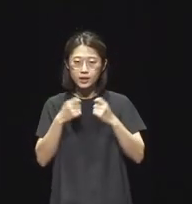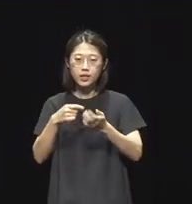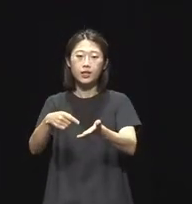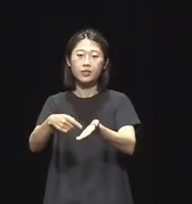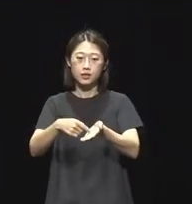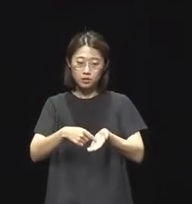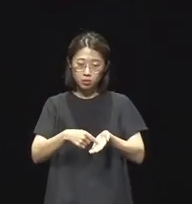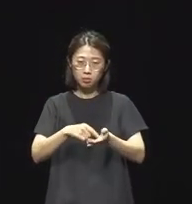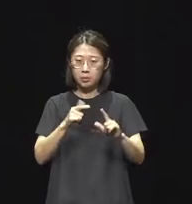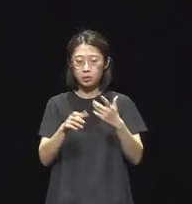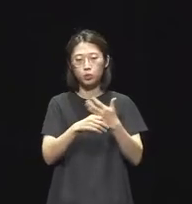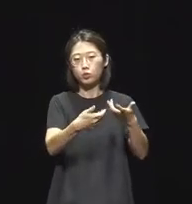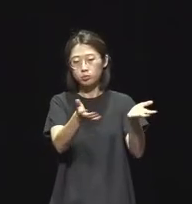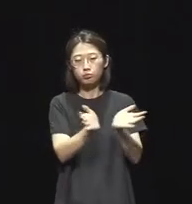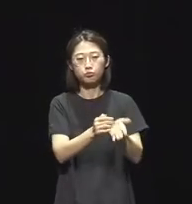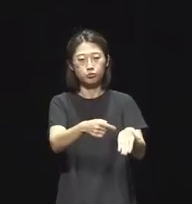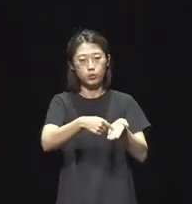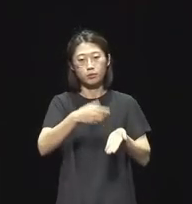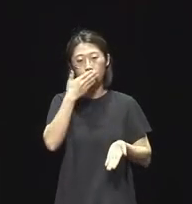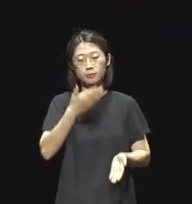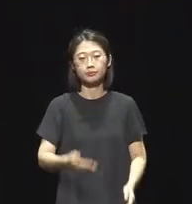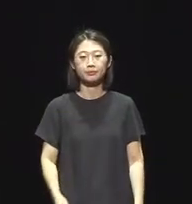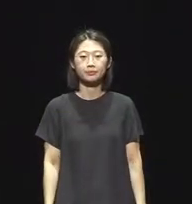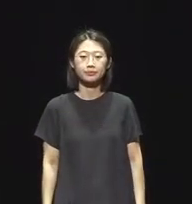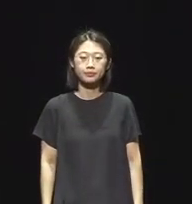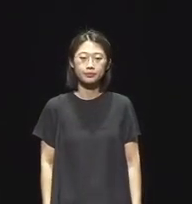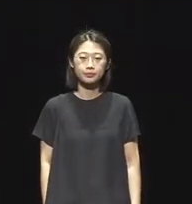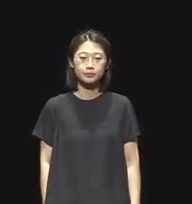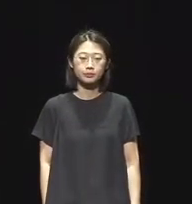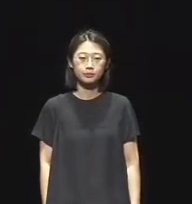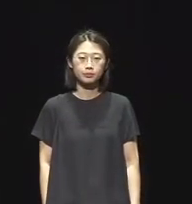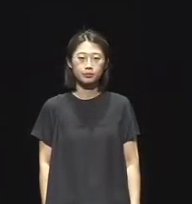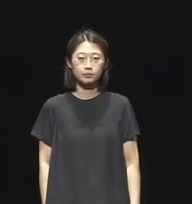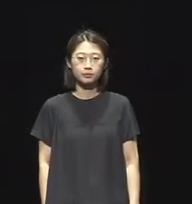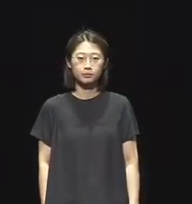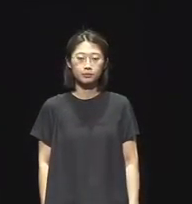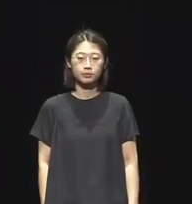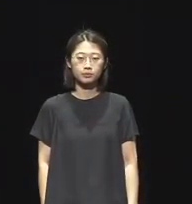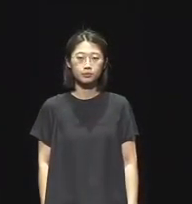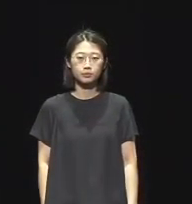형성해서 지원 신청도 가능하십니다 지원 내용은